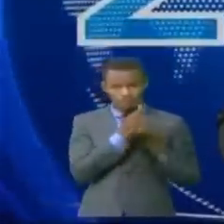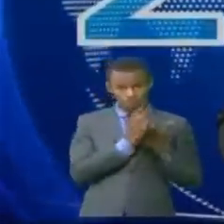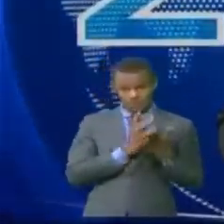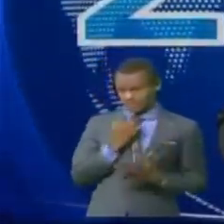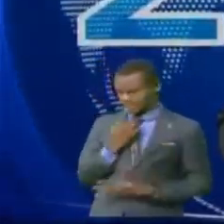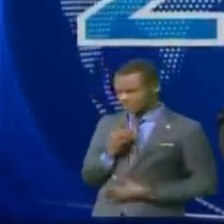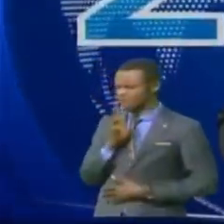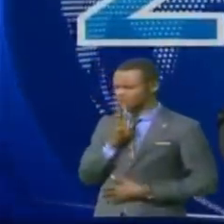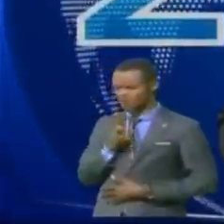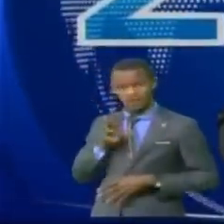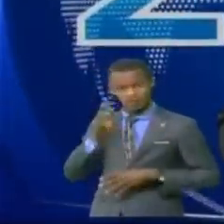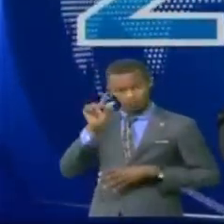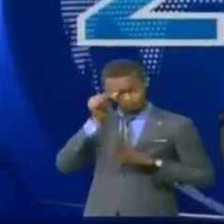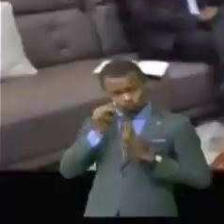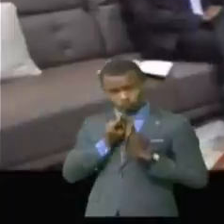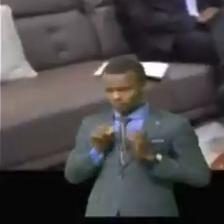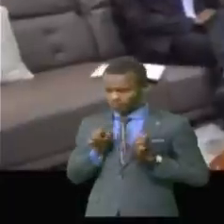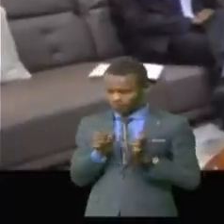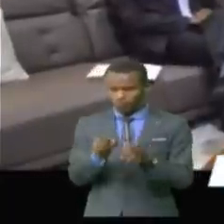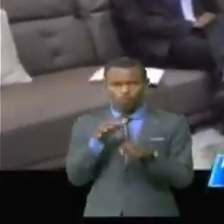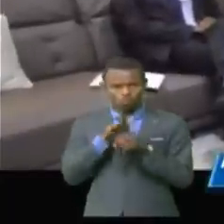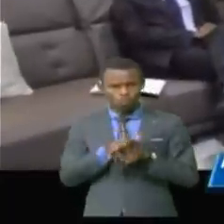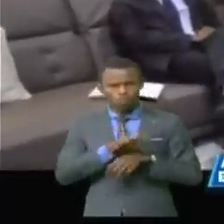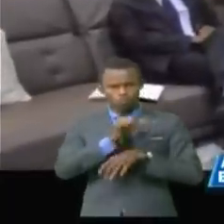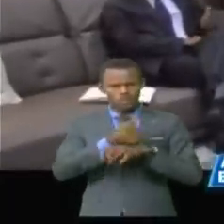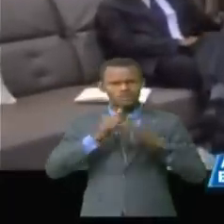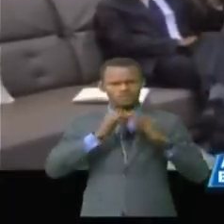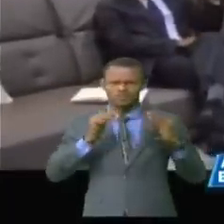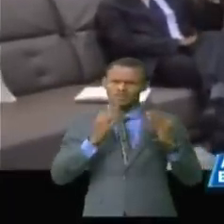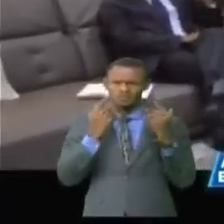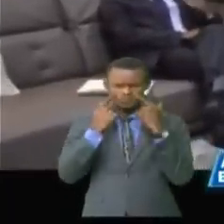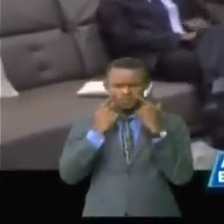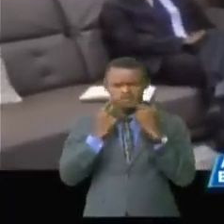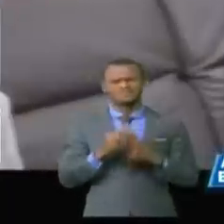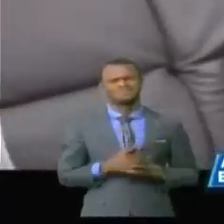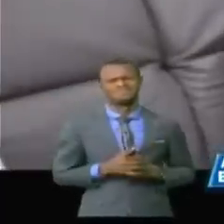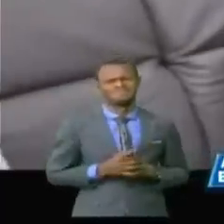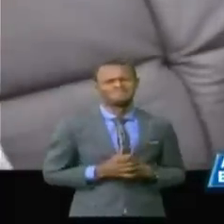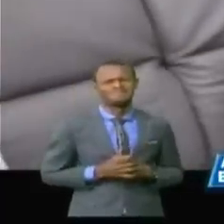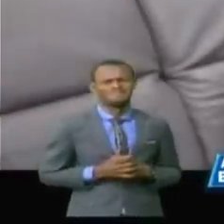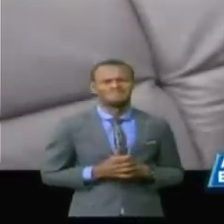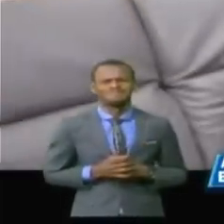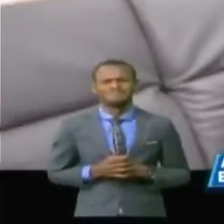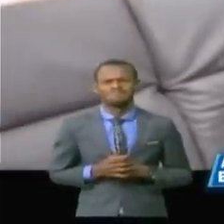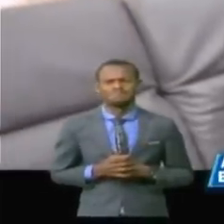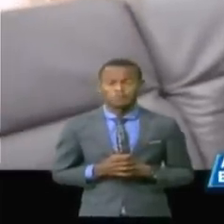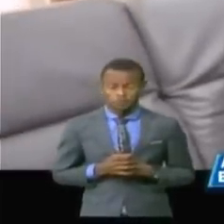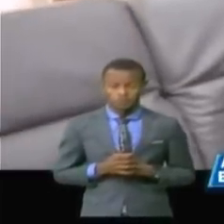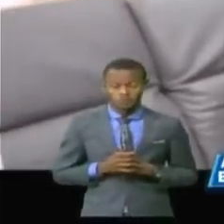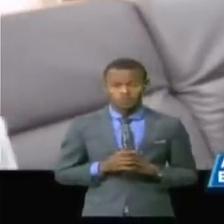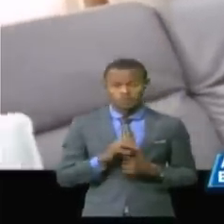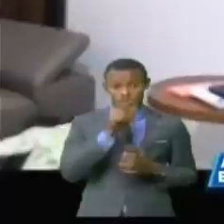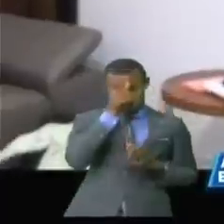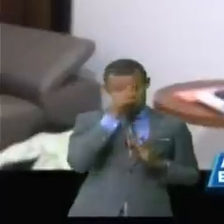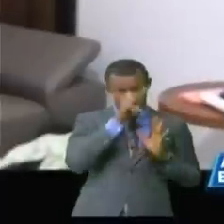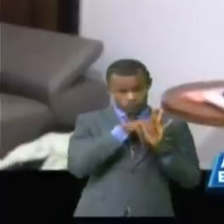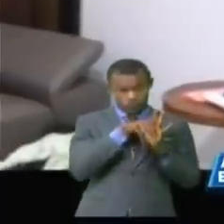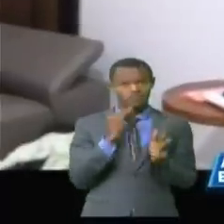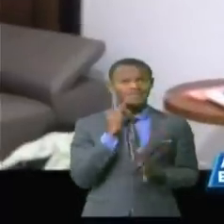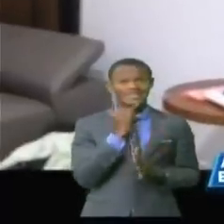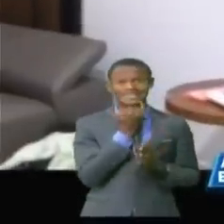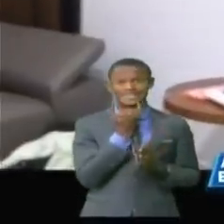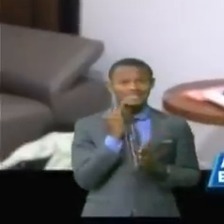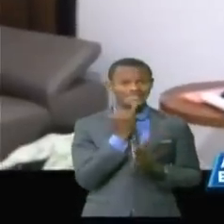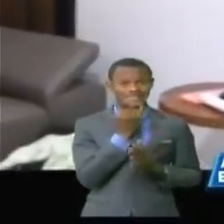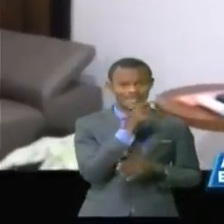paix durable. Nicole Giseppe. Le gouvernement israélien s'est dit solidaire avec la République démocratique du